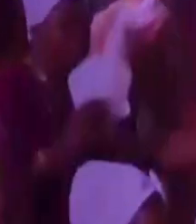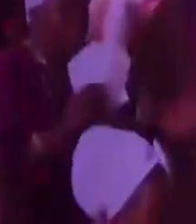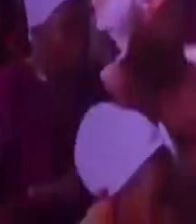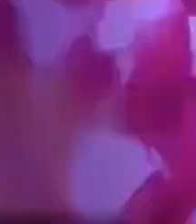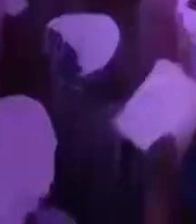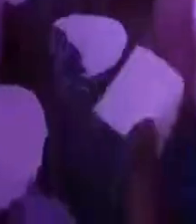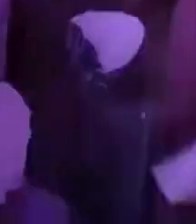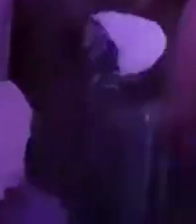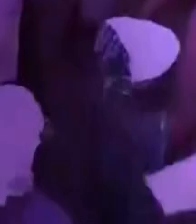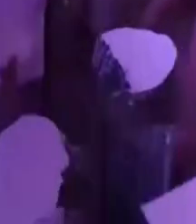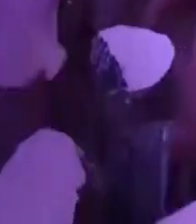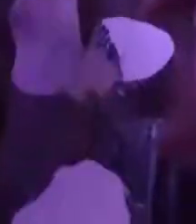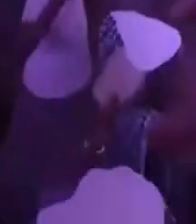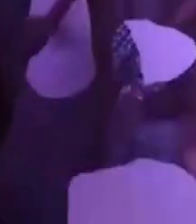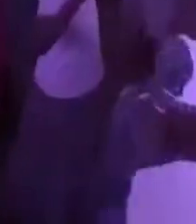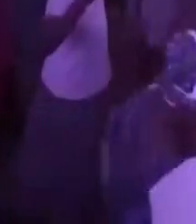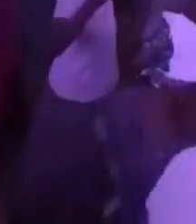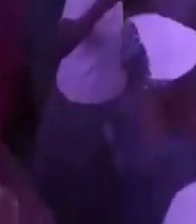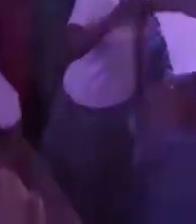lórúkọ Jésù àmì ọ.